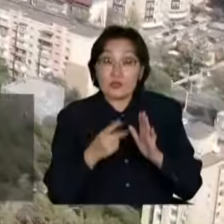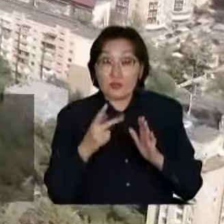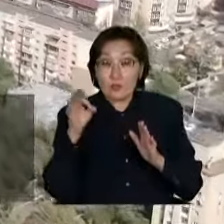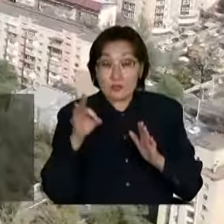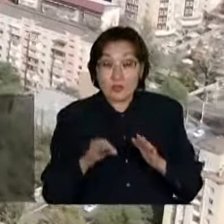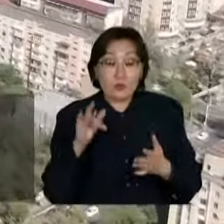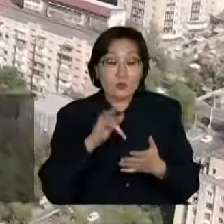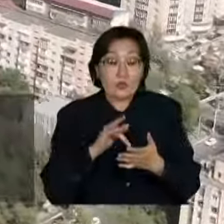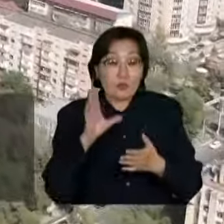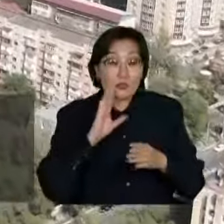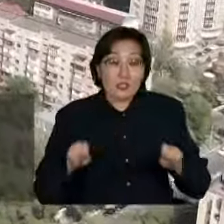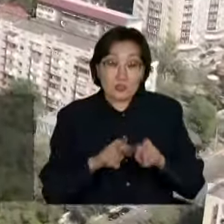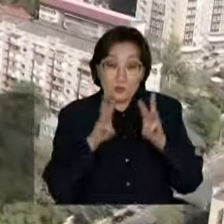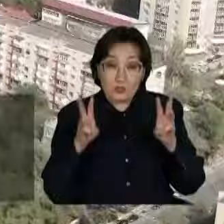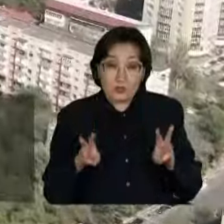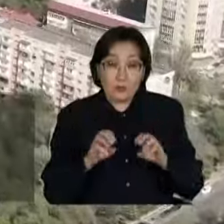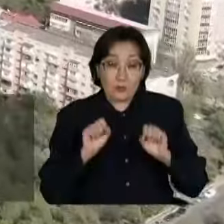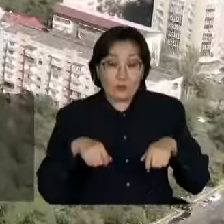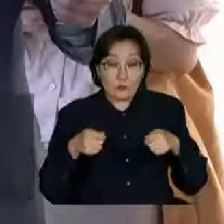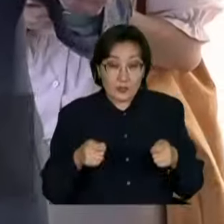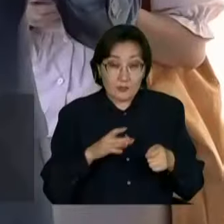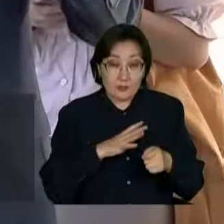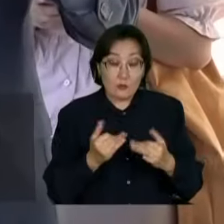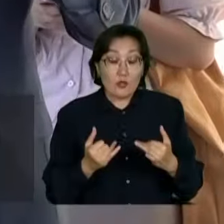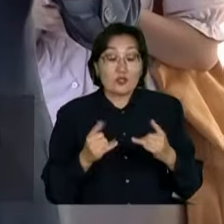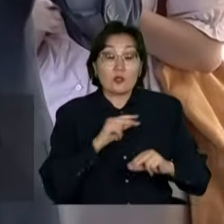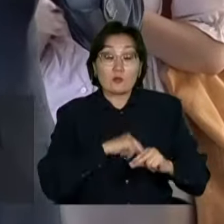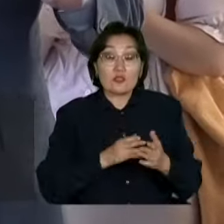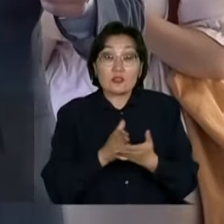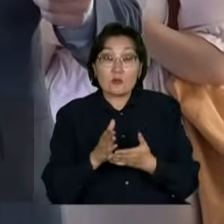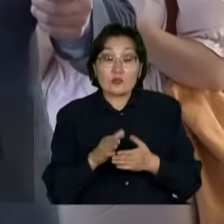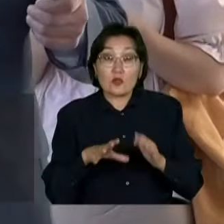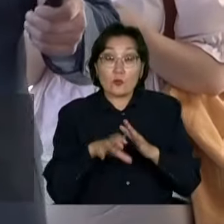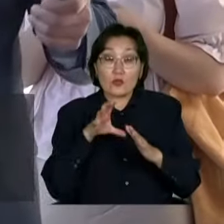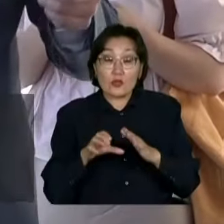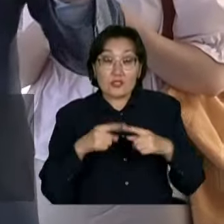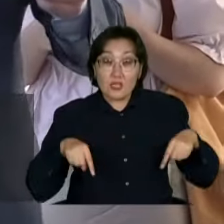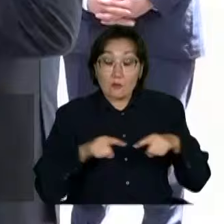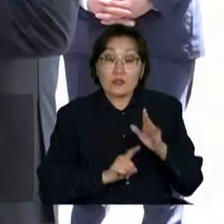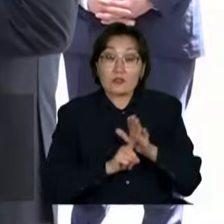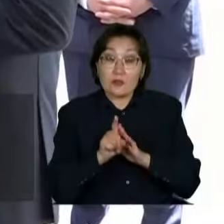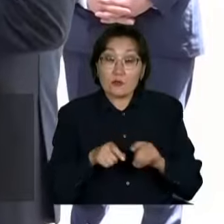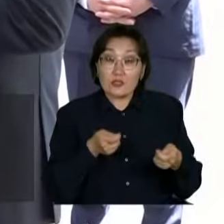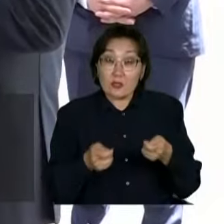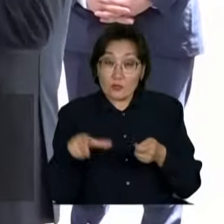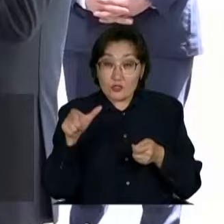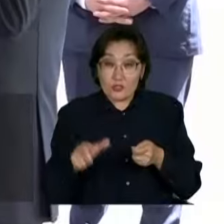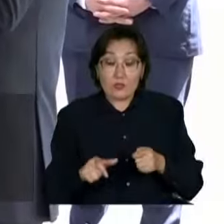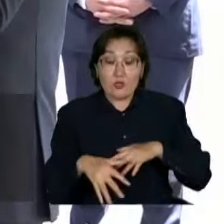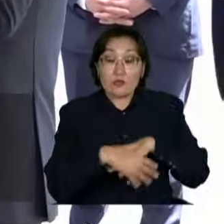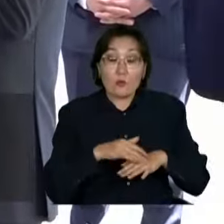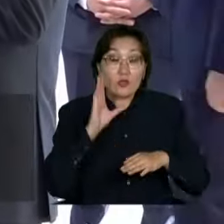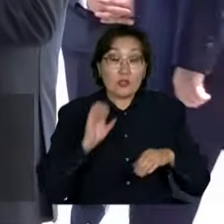99,3%-ын орталықтандырған сумен қамтамасыз етуге мүмкіндік беріпті. Бүгінгі жұмыс сапарын сорғы станциясынан бастаған үкімет басшысы тұрғындардың тіршілік